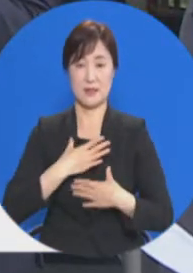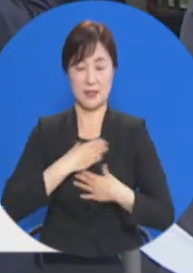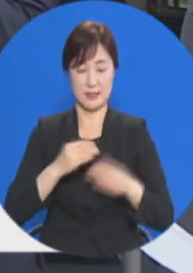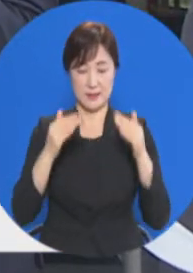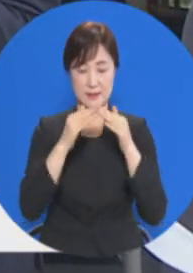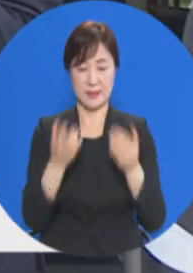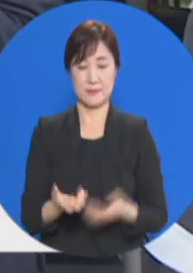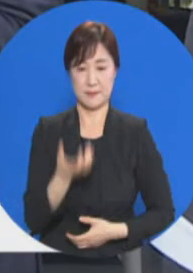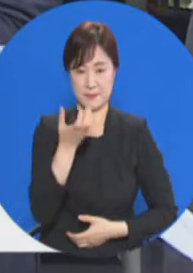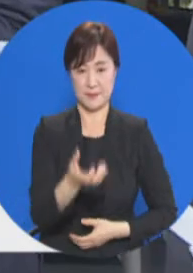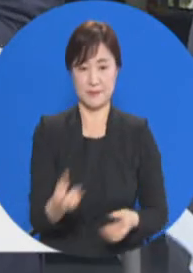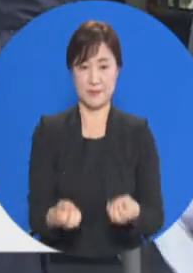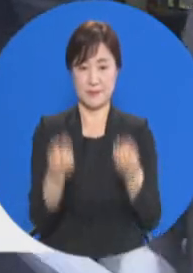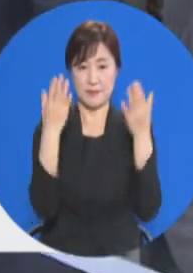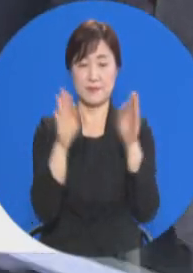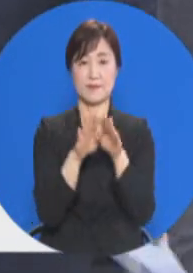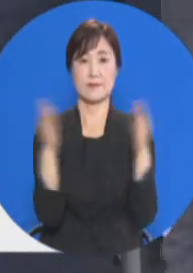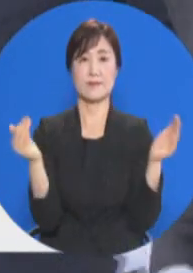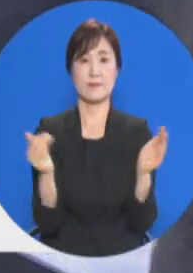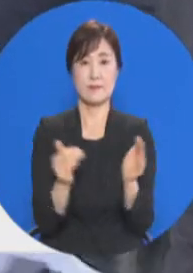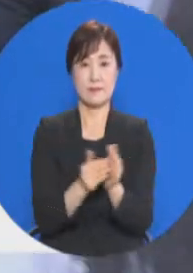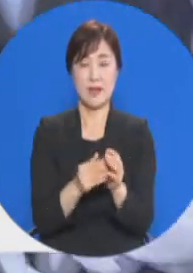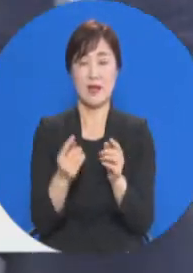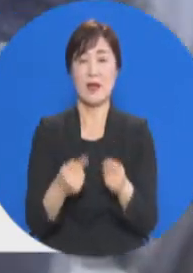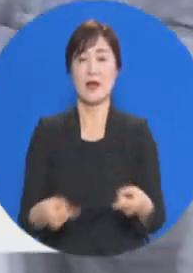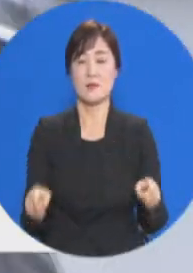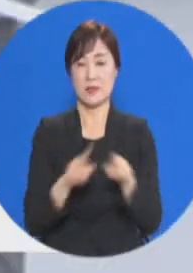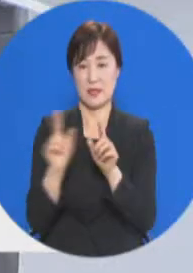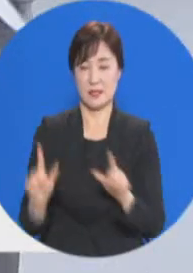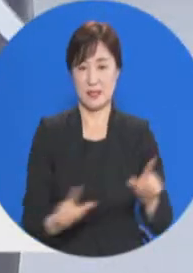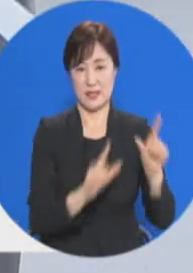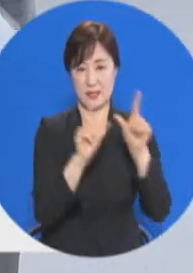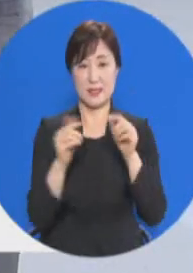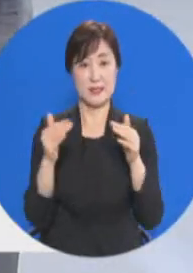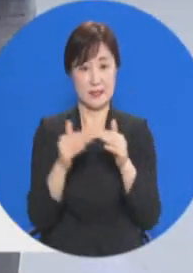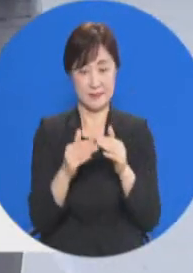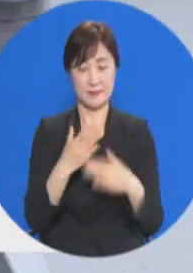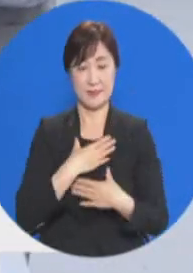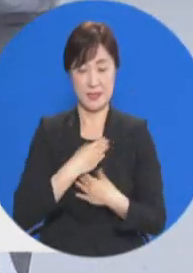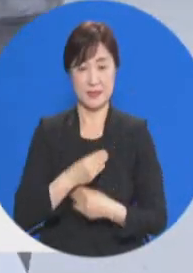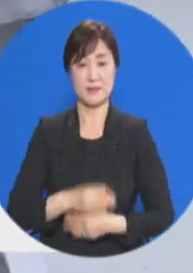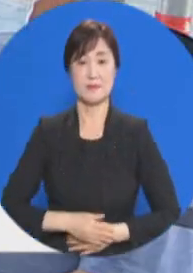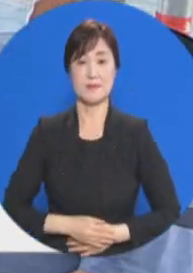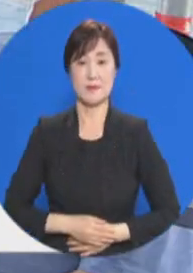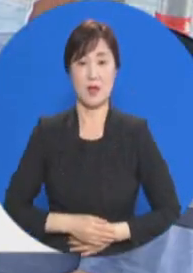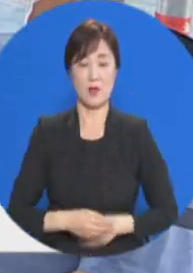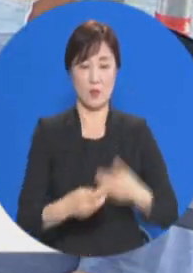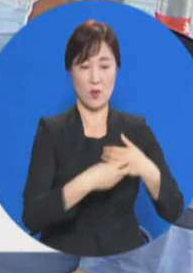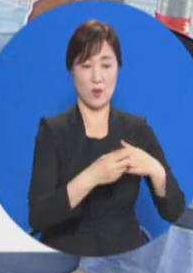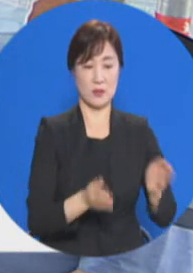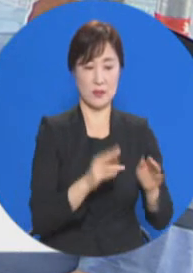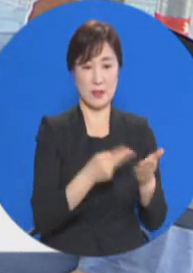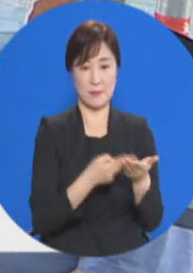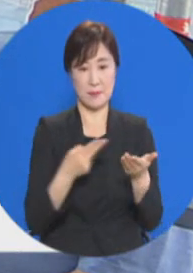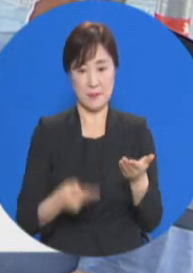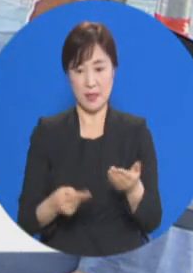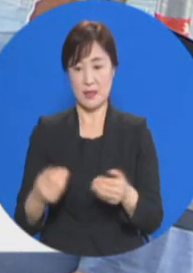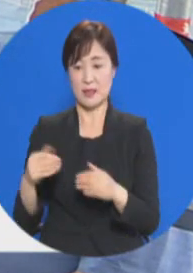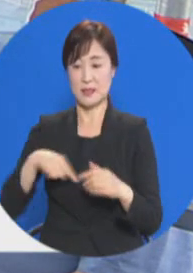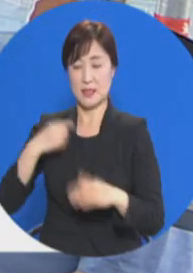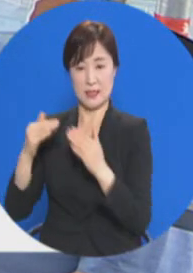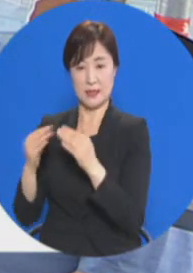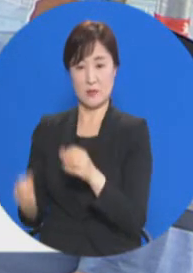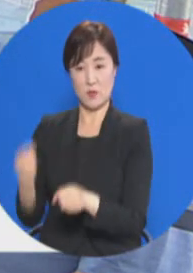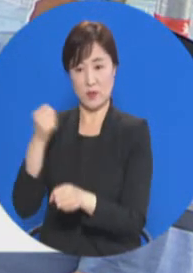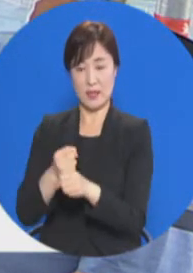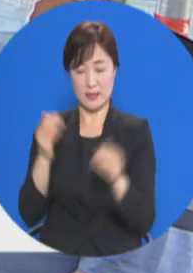가졌습니다. 동고동락 케어 안심주택은 병원이나 시설에서 퇴원한 어르신들이 살던 집으로 복귀할 때까지